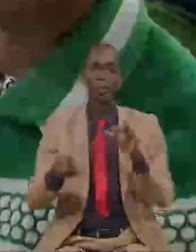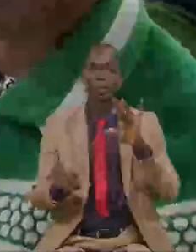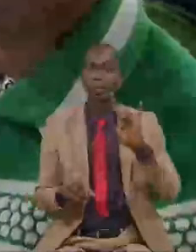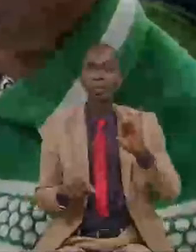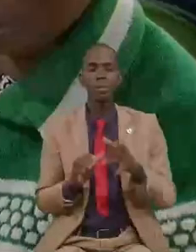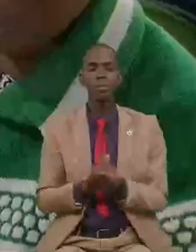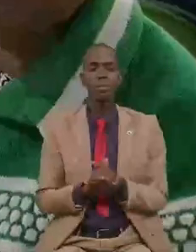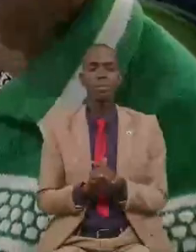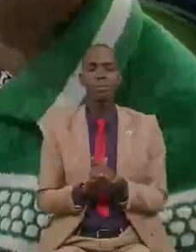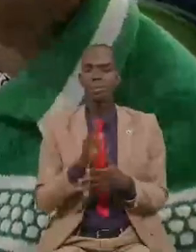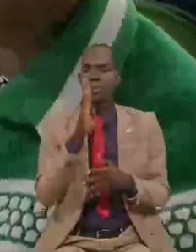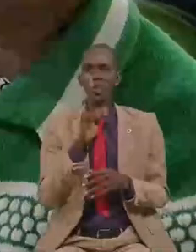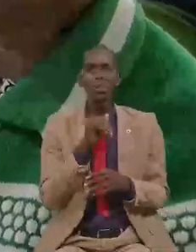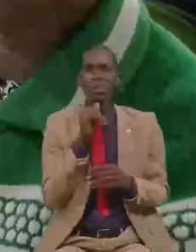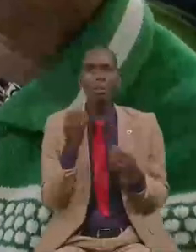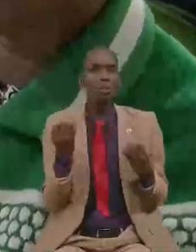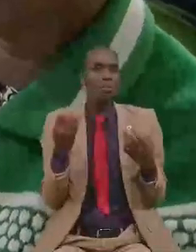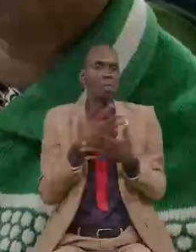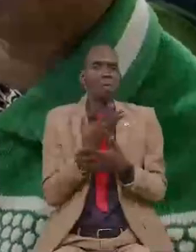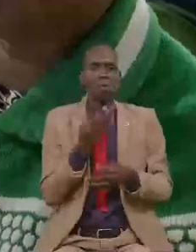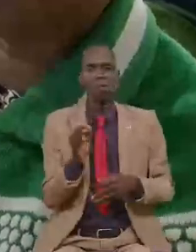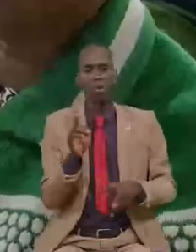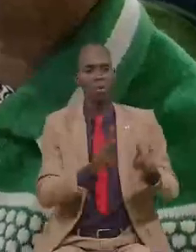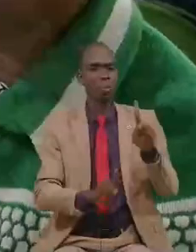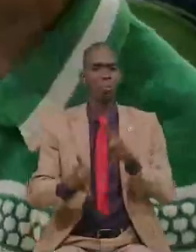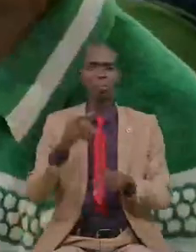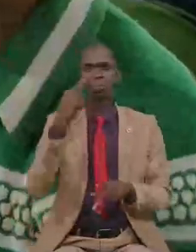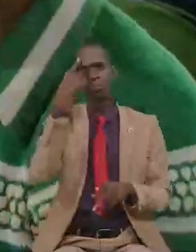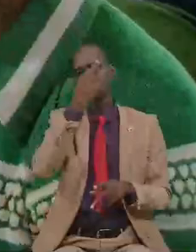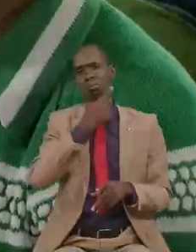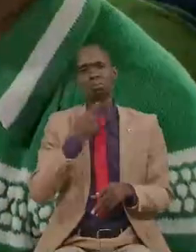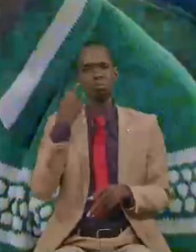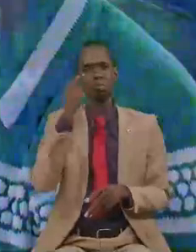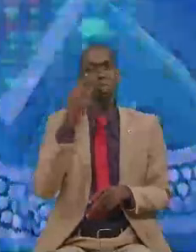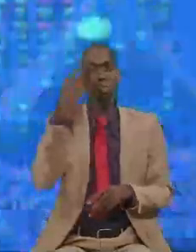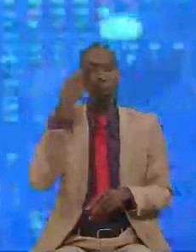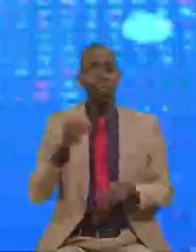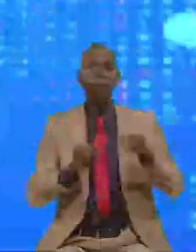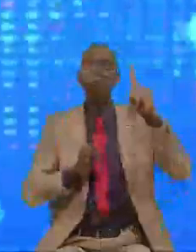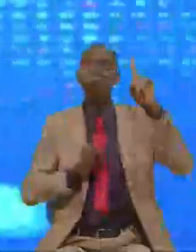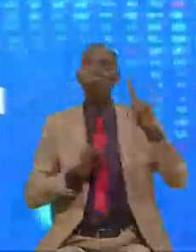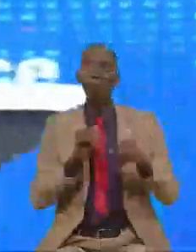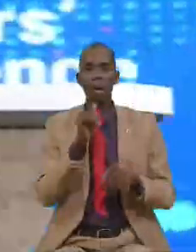Verset 8. Ne les crains pas, car je suis avec toi.